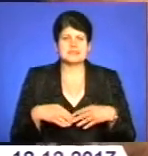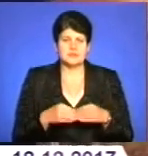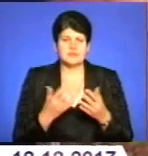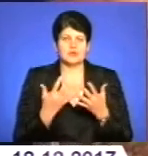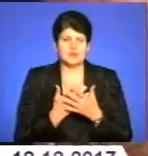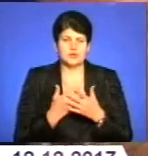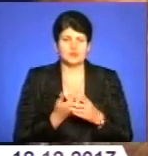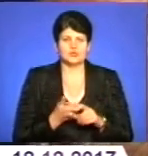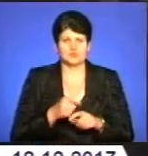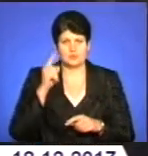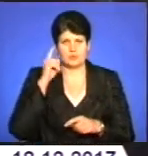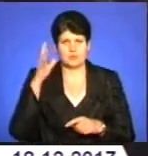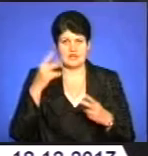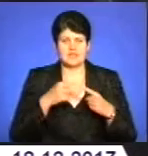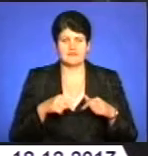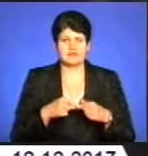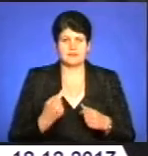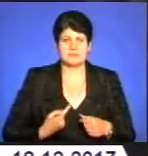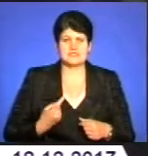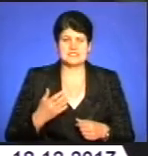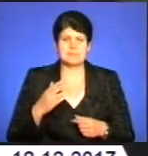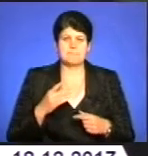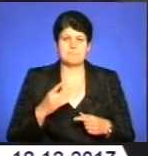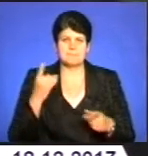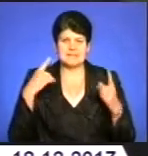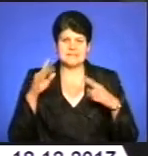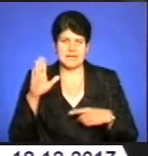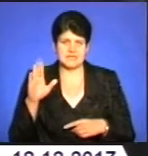видів мистецтва. Прийшли знайомитися, дивитися.